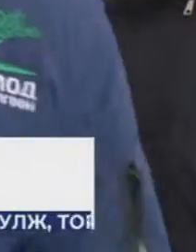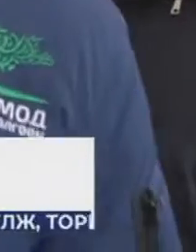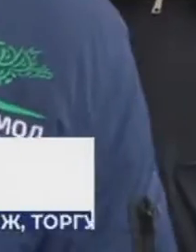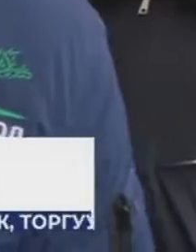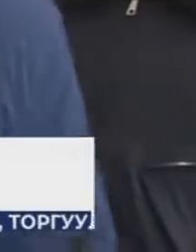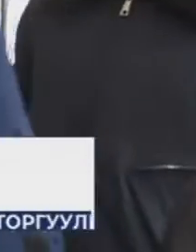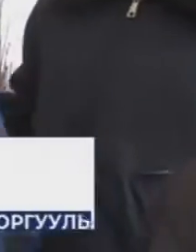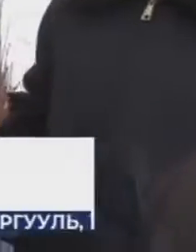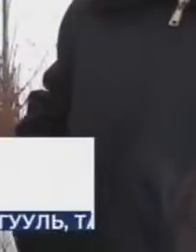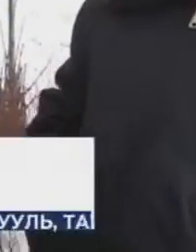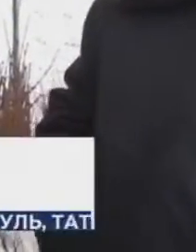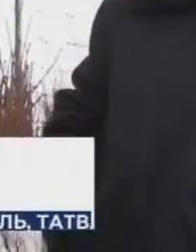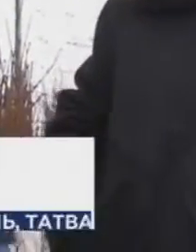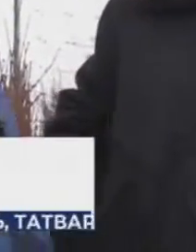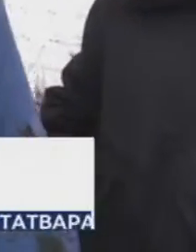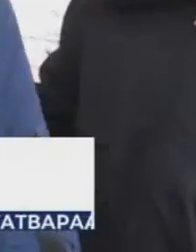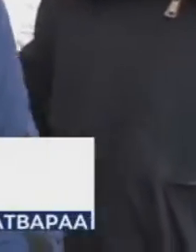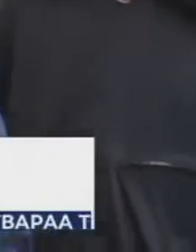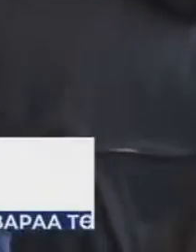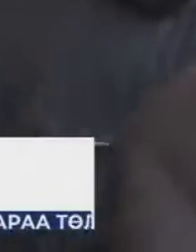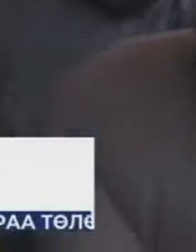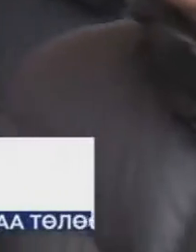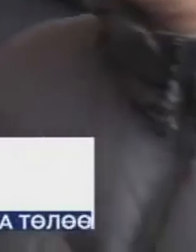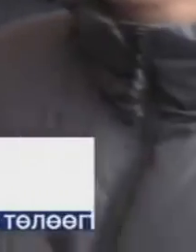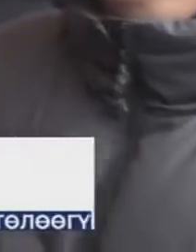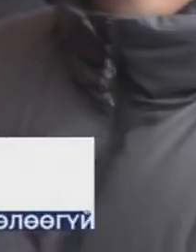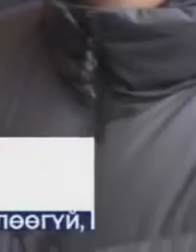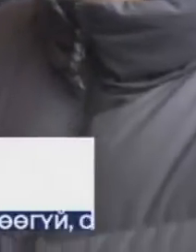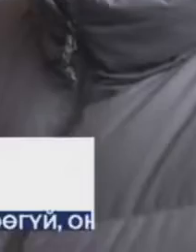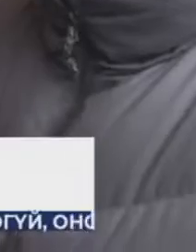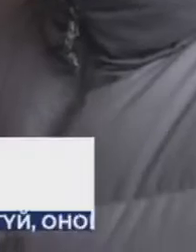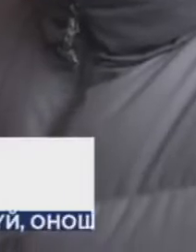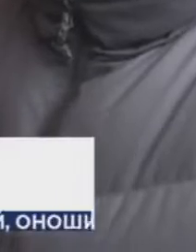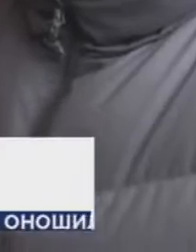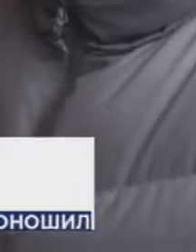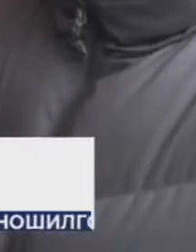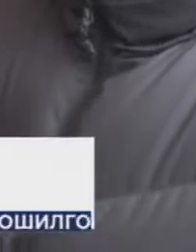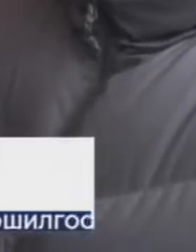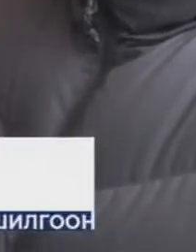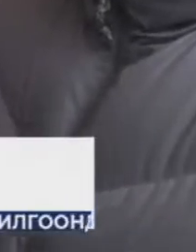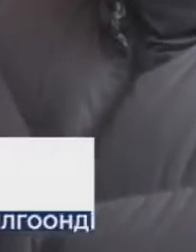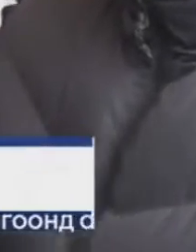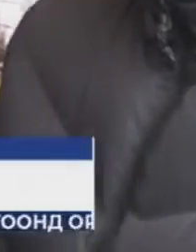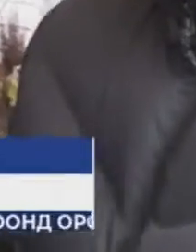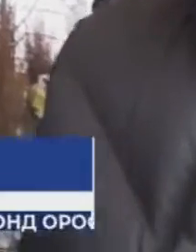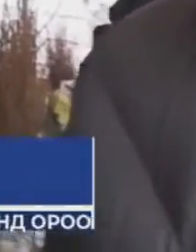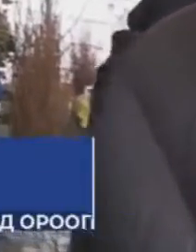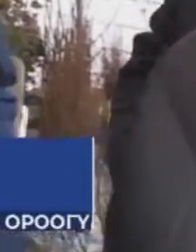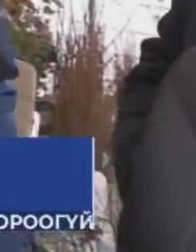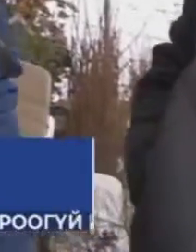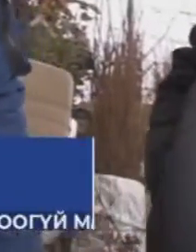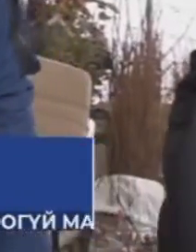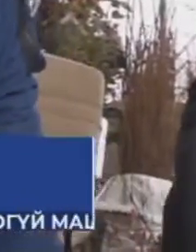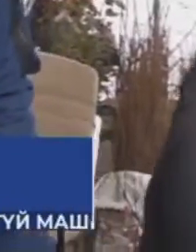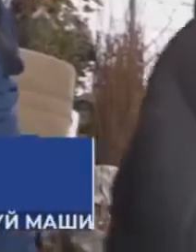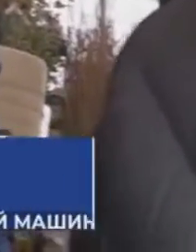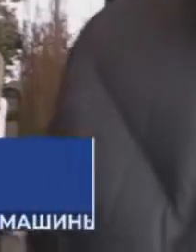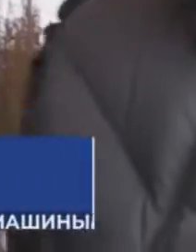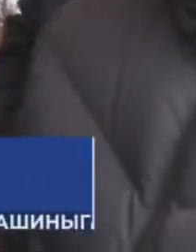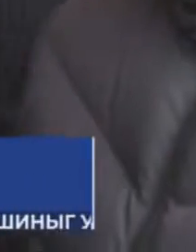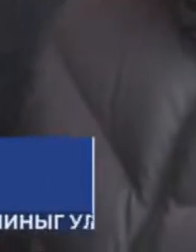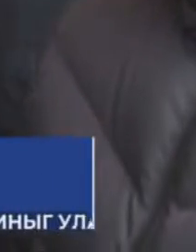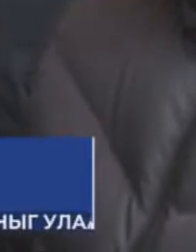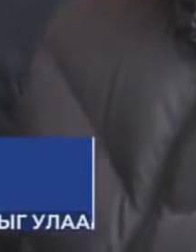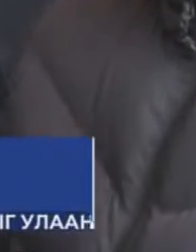хэлж байна. Кадастр маягтай тэр хооронд нь холбоод өгчвөл газар тариалан даач хэрэгтэй, мод үрчлээнийхэн даач хэрэгтэй,